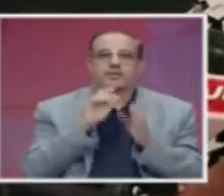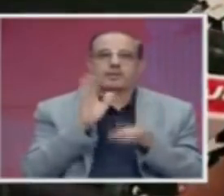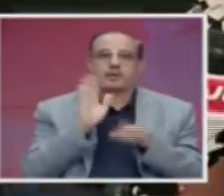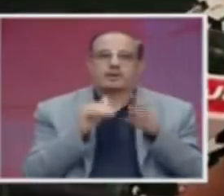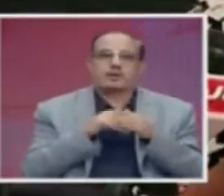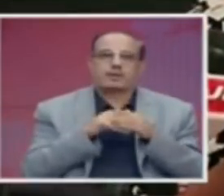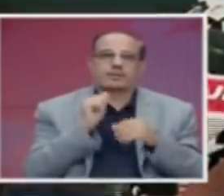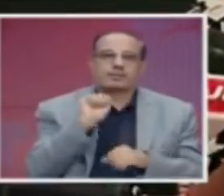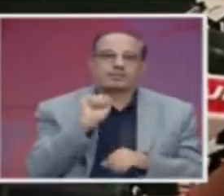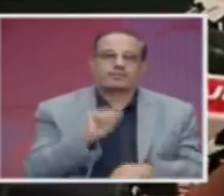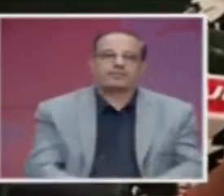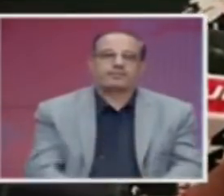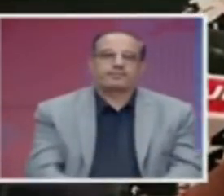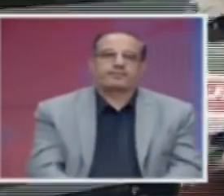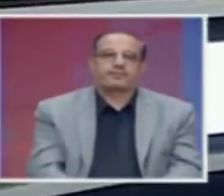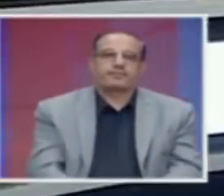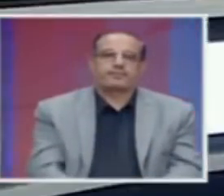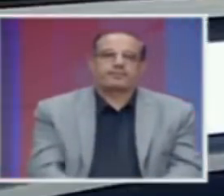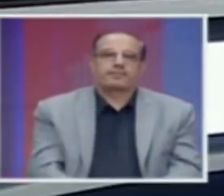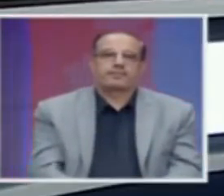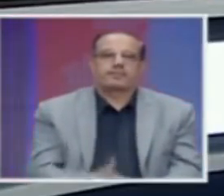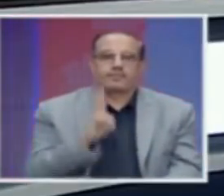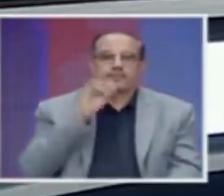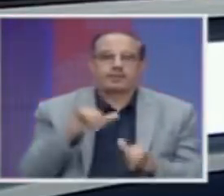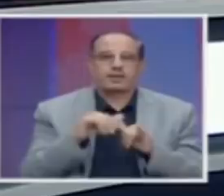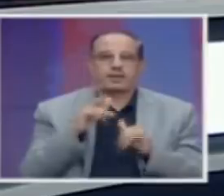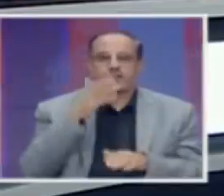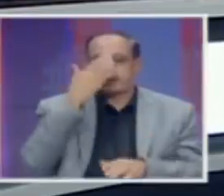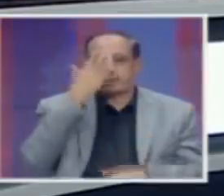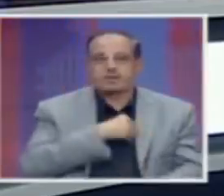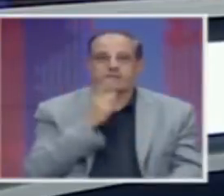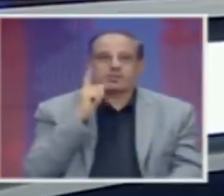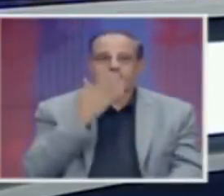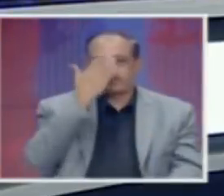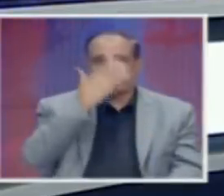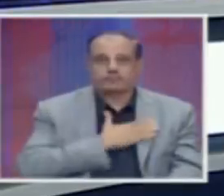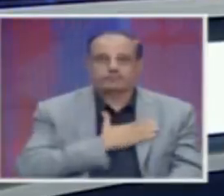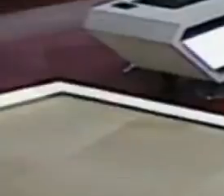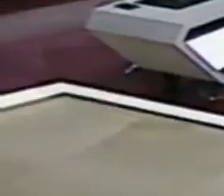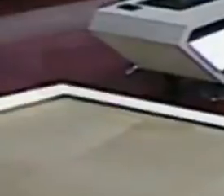بطاقة الاقتراع. مسبيرو دوت إيجي للمزيد. إلى اللقاء.